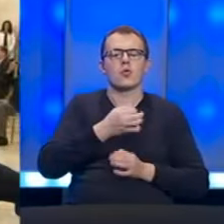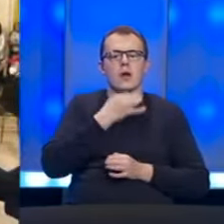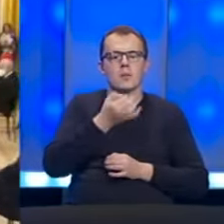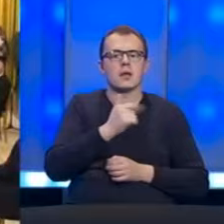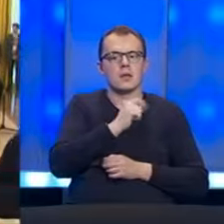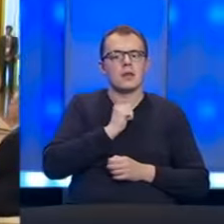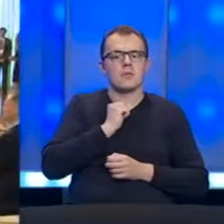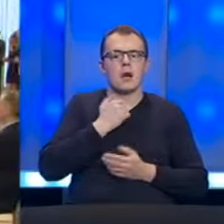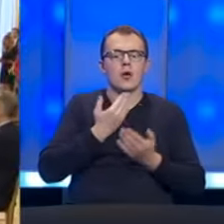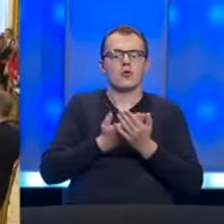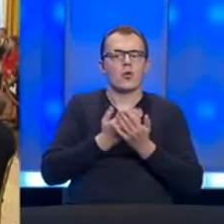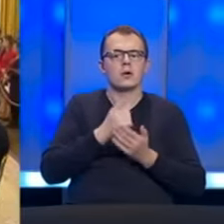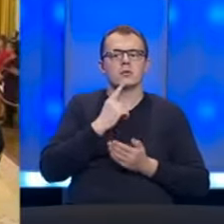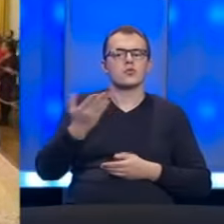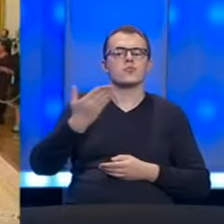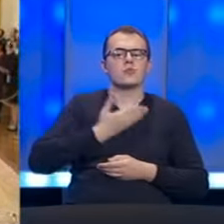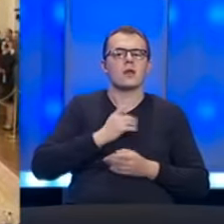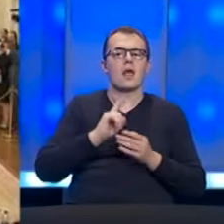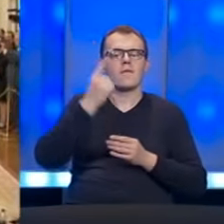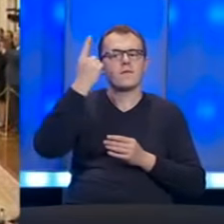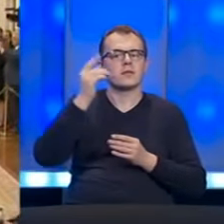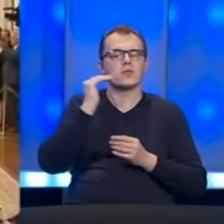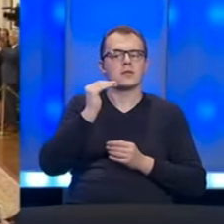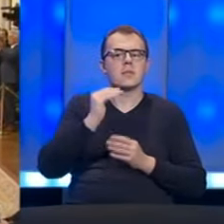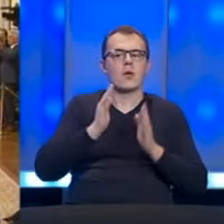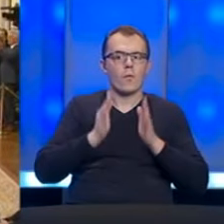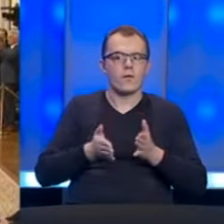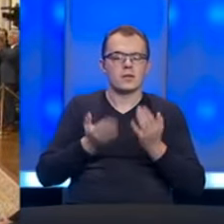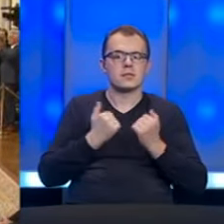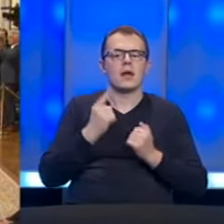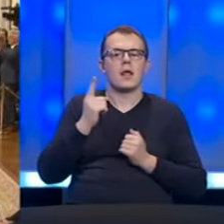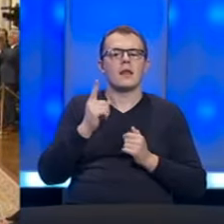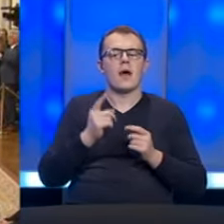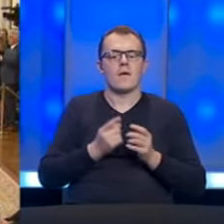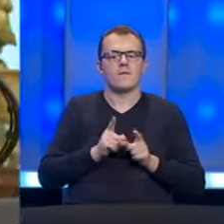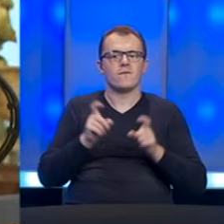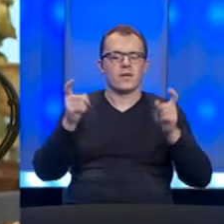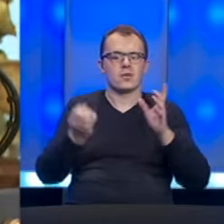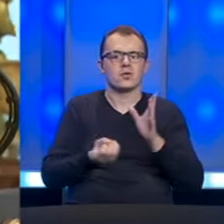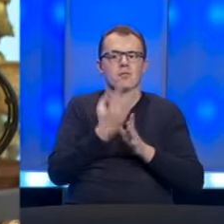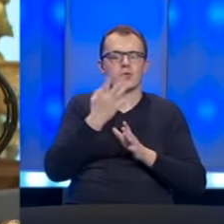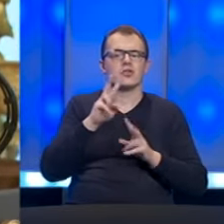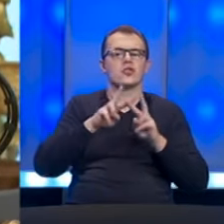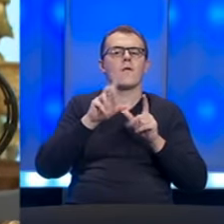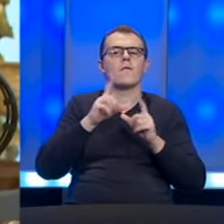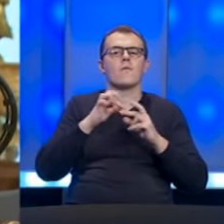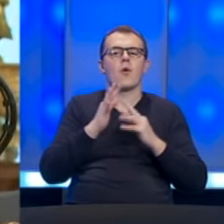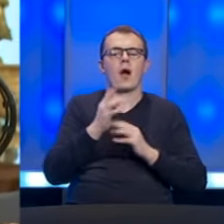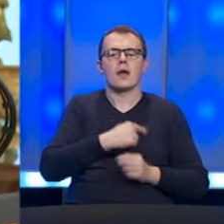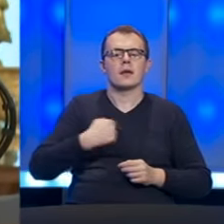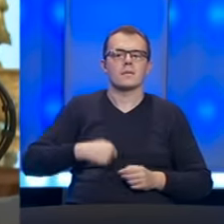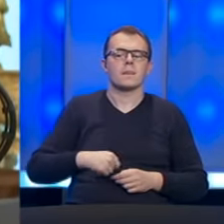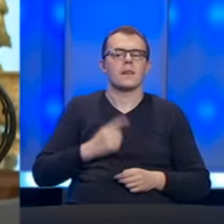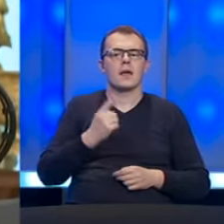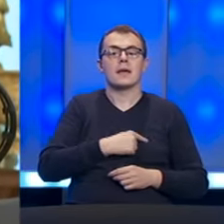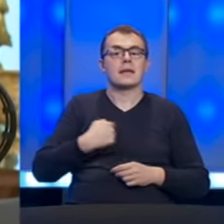posjeduje li dokaze koji su mu dali visok stepen uvjerenosti da virus potiče iz Instituta za virologiju u Wuhanu. Kineski institut odbacio